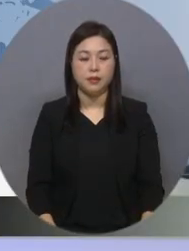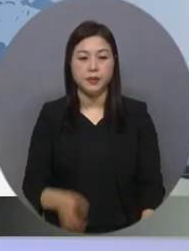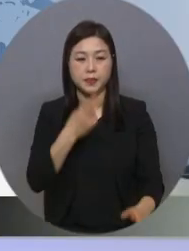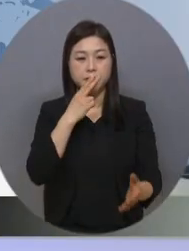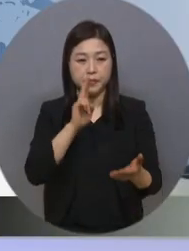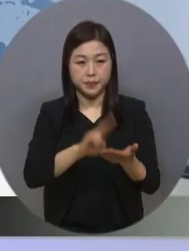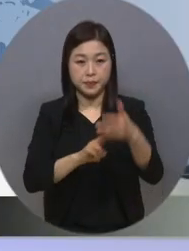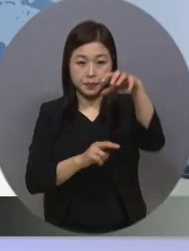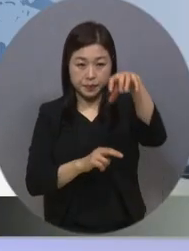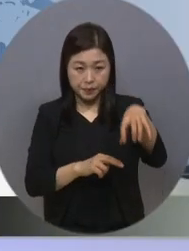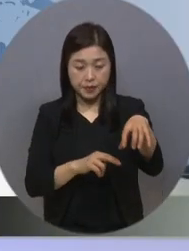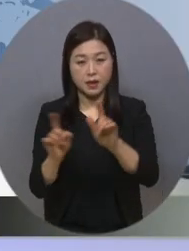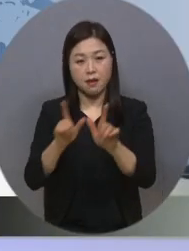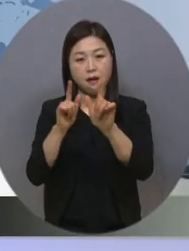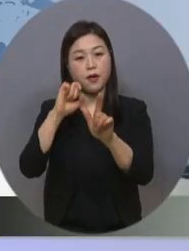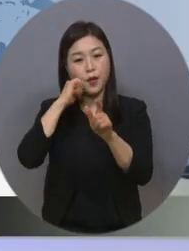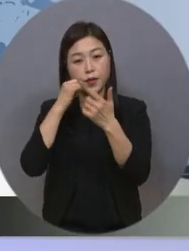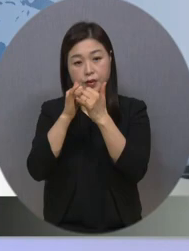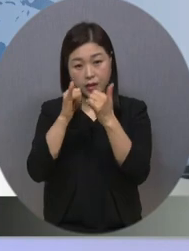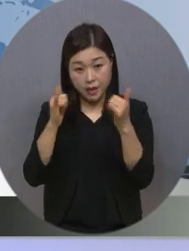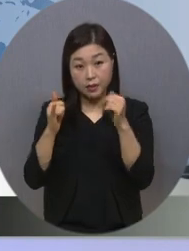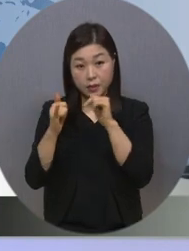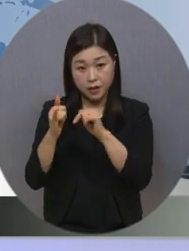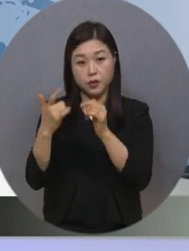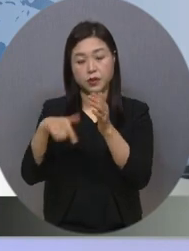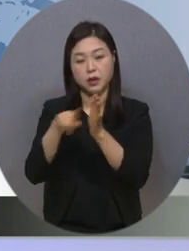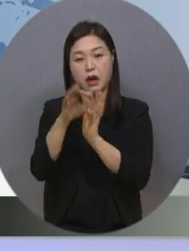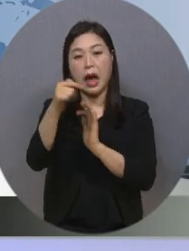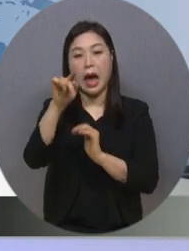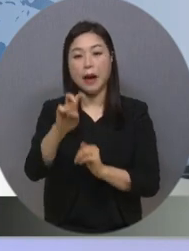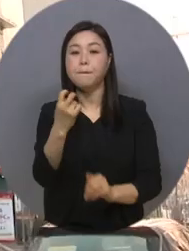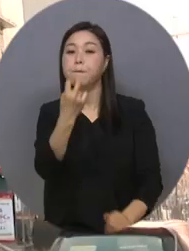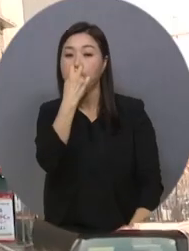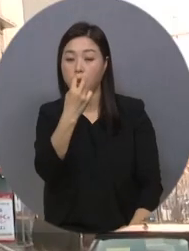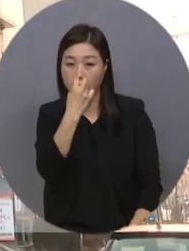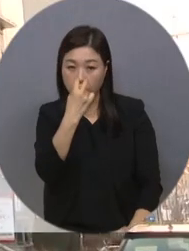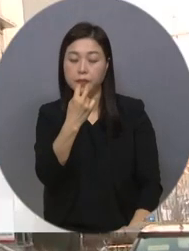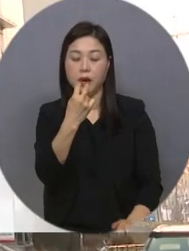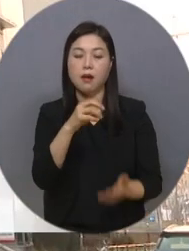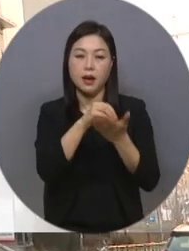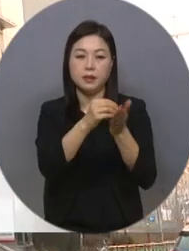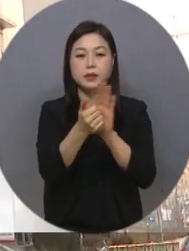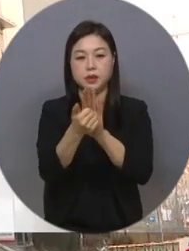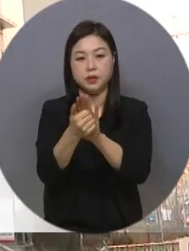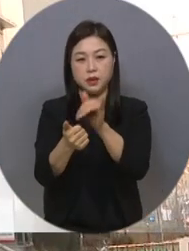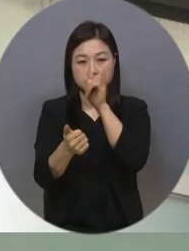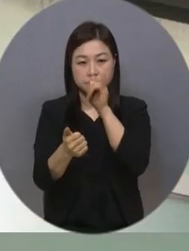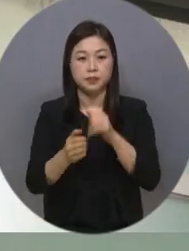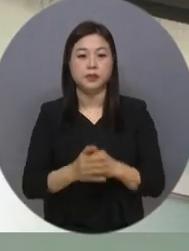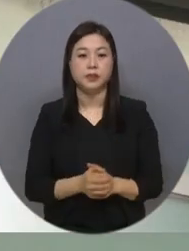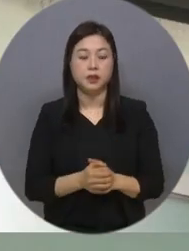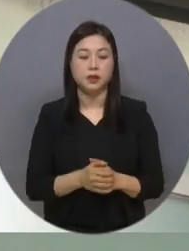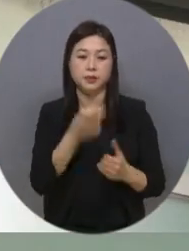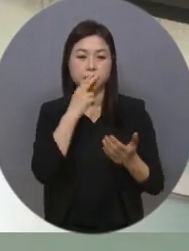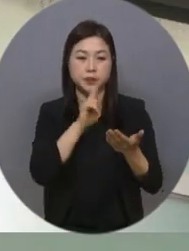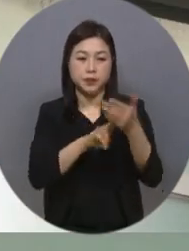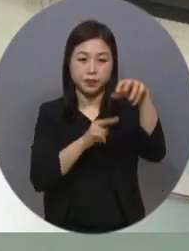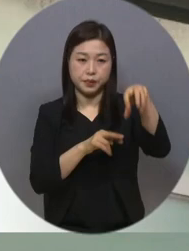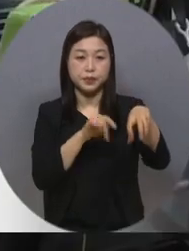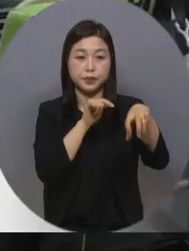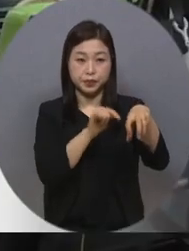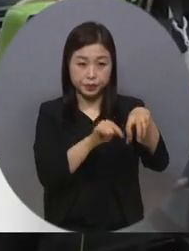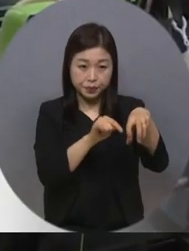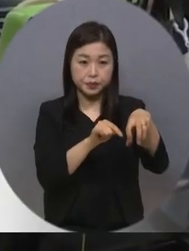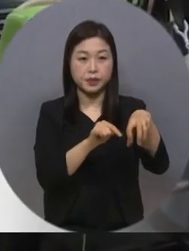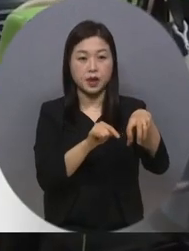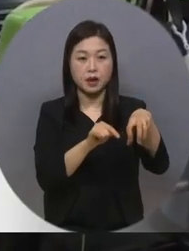저소득 장애인을 위한 암보험 가입 지원을 확대합니다. 지난 1일 우정사업본부는 우체국 공익재단과